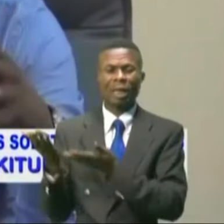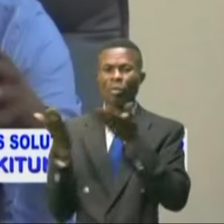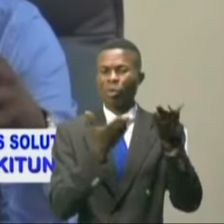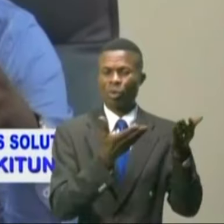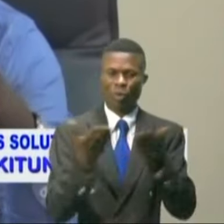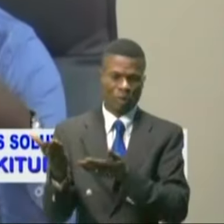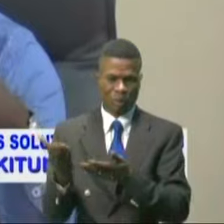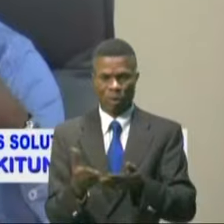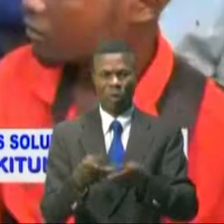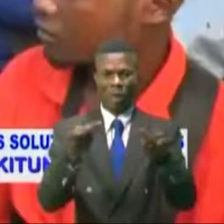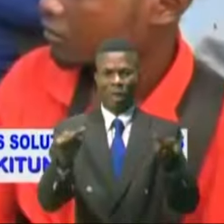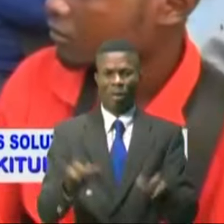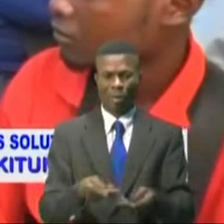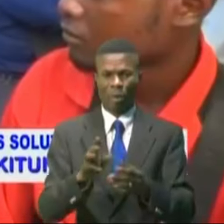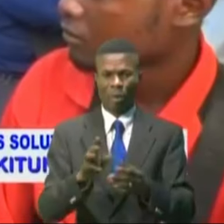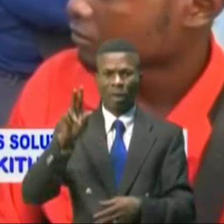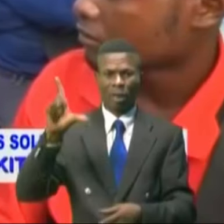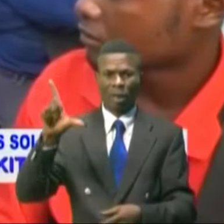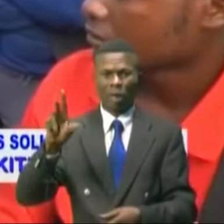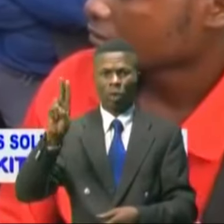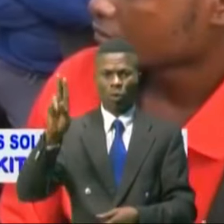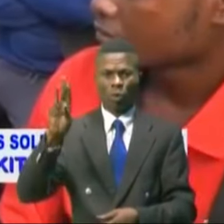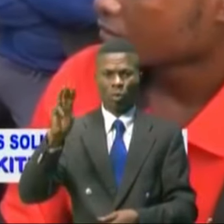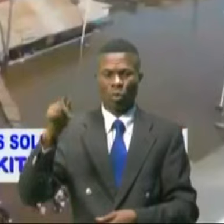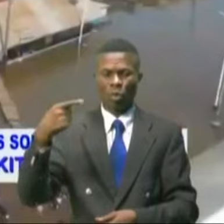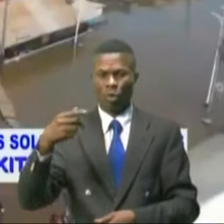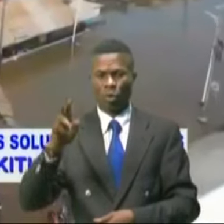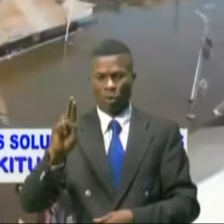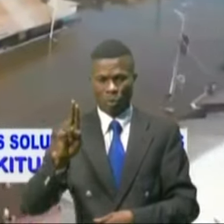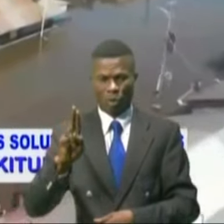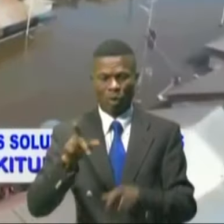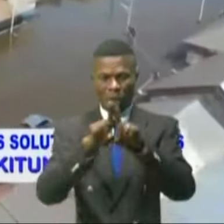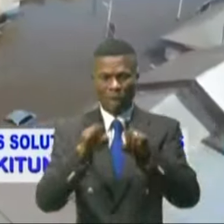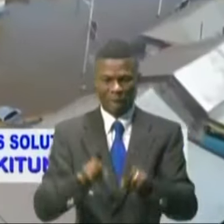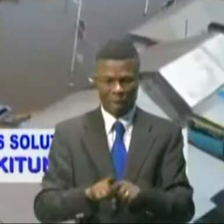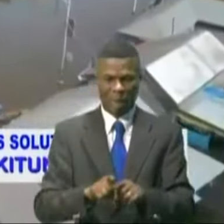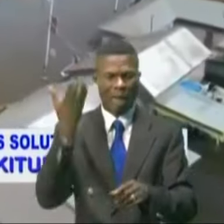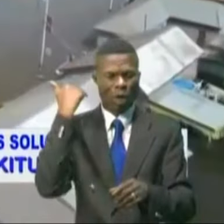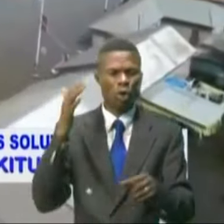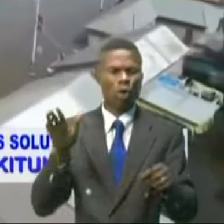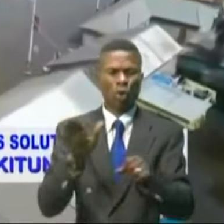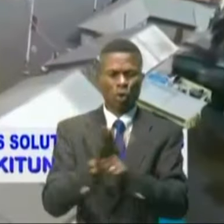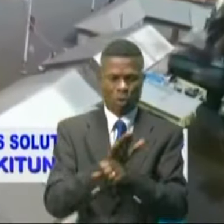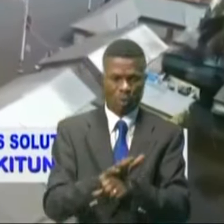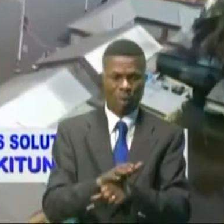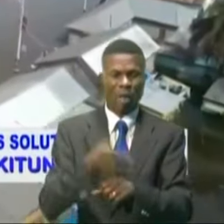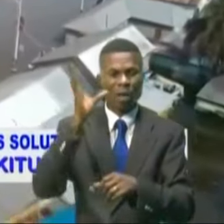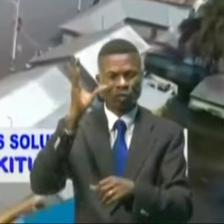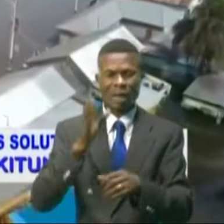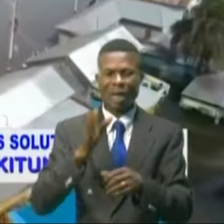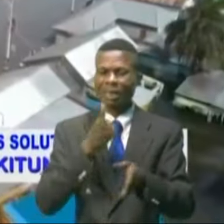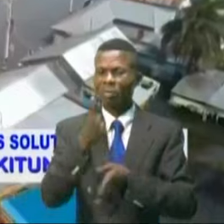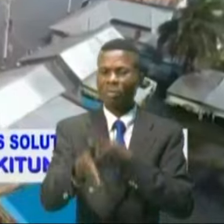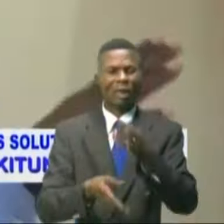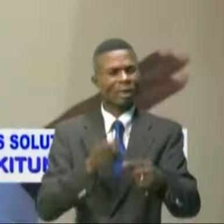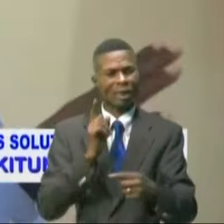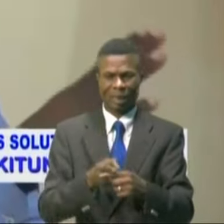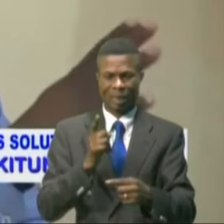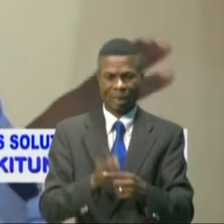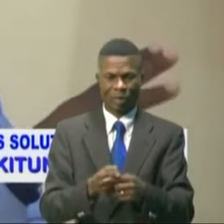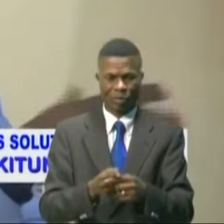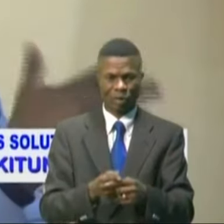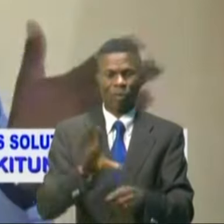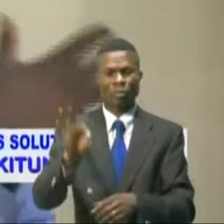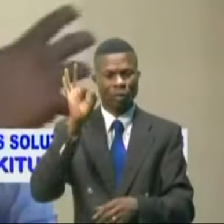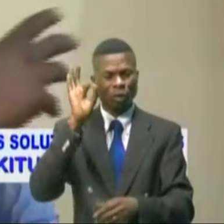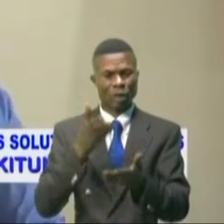sur l'espace Lubungo dans la ville de Kalemi, profitant ainsi de la montée des eaux rendant les boulevards Lumumba impraticables. Ayant été saisi par ces